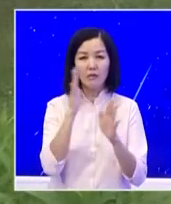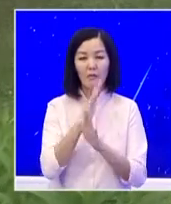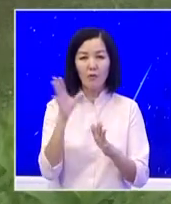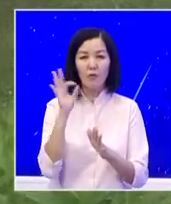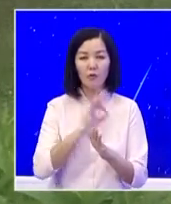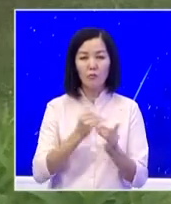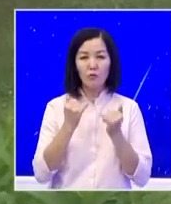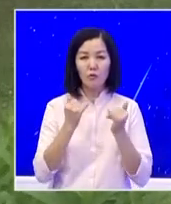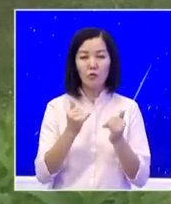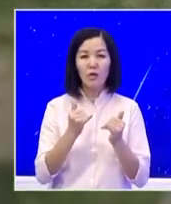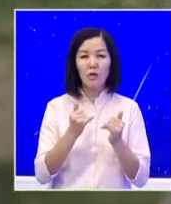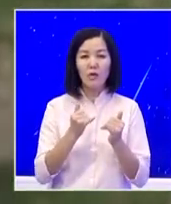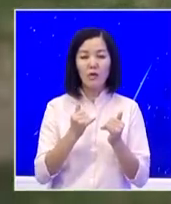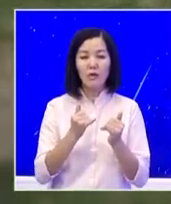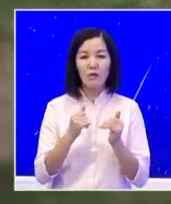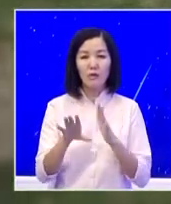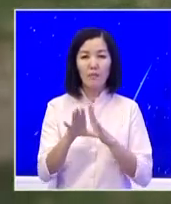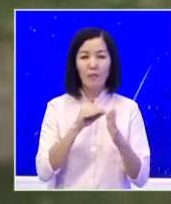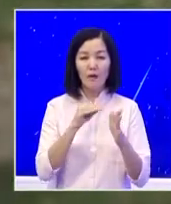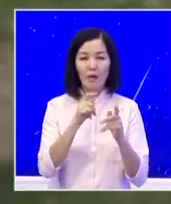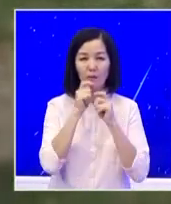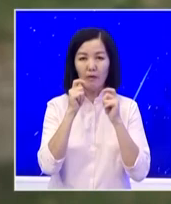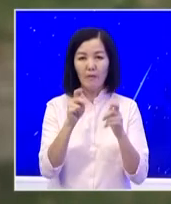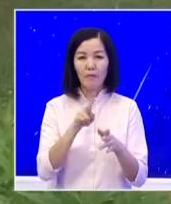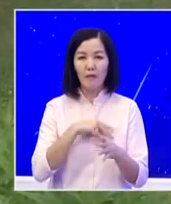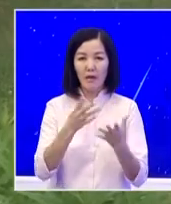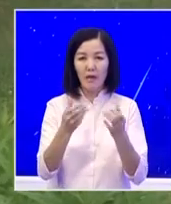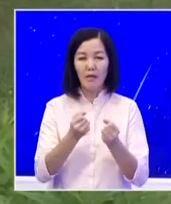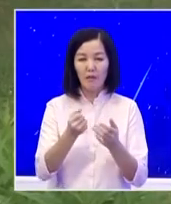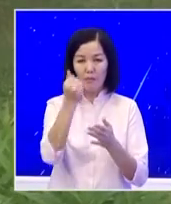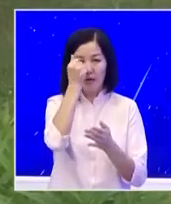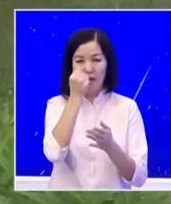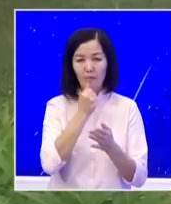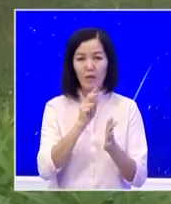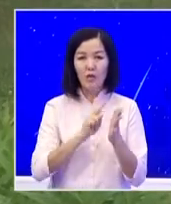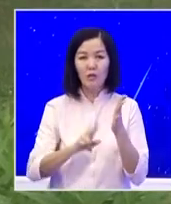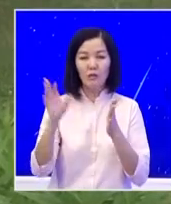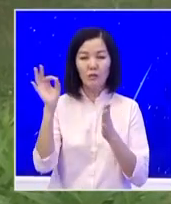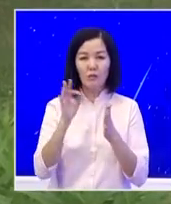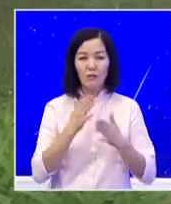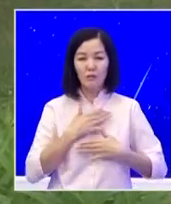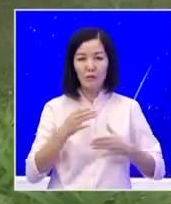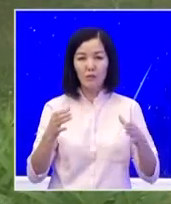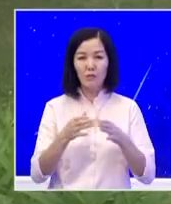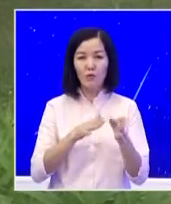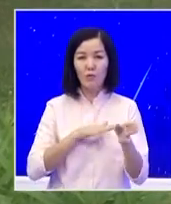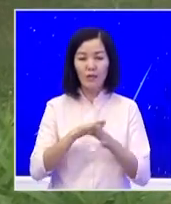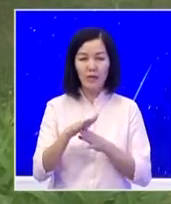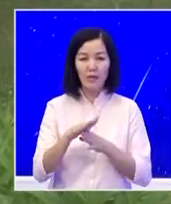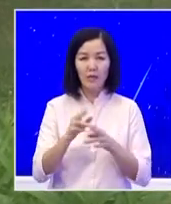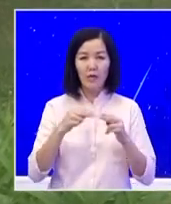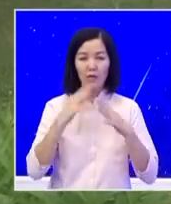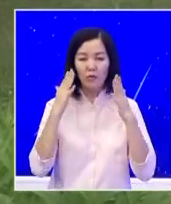үлесіміз үшін бағалағандығына, департаменттің 70%-ын жұмысы деп атқару біздің бөлім атқарылады, соның бәрін